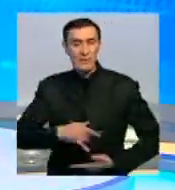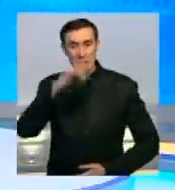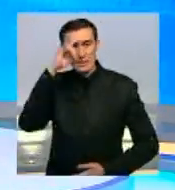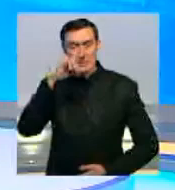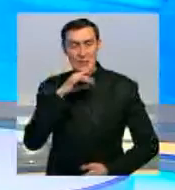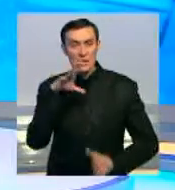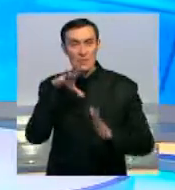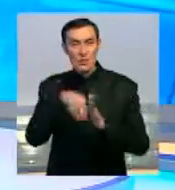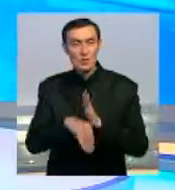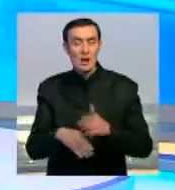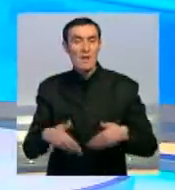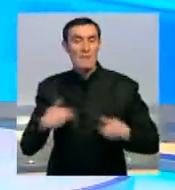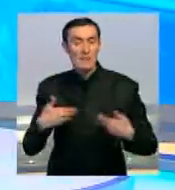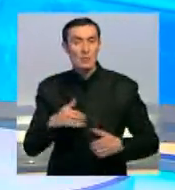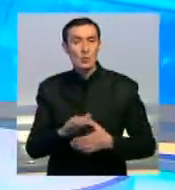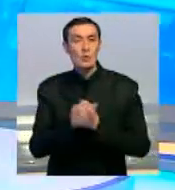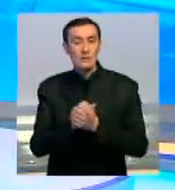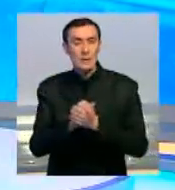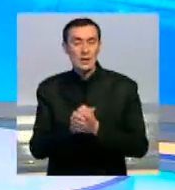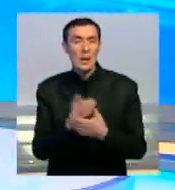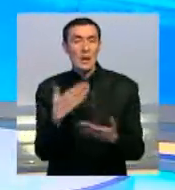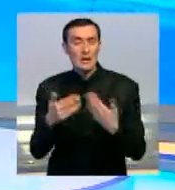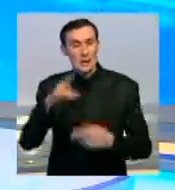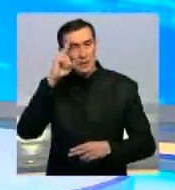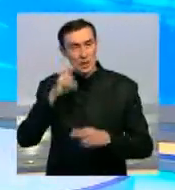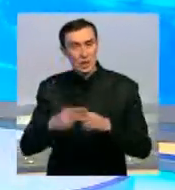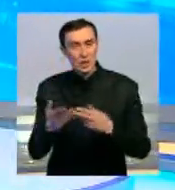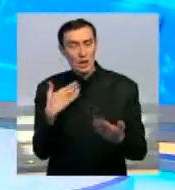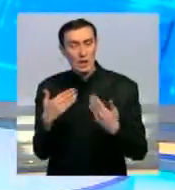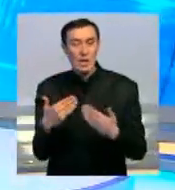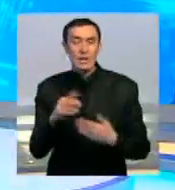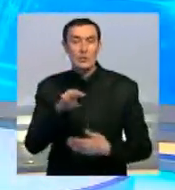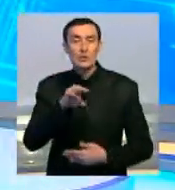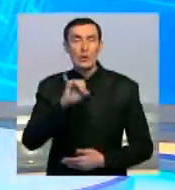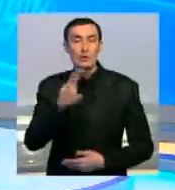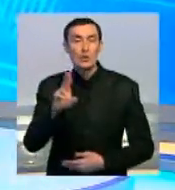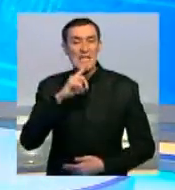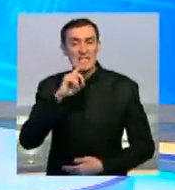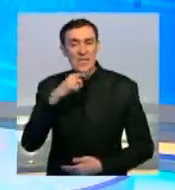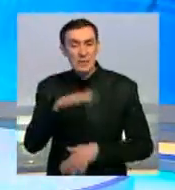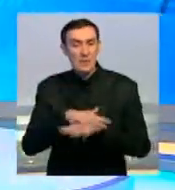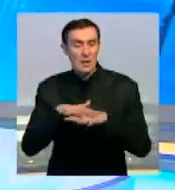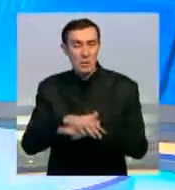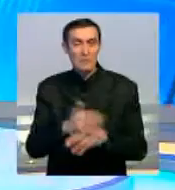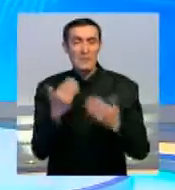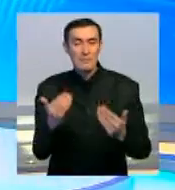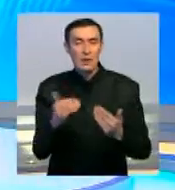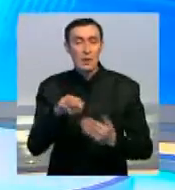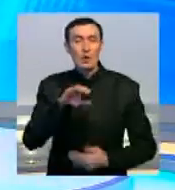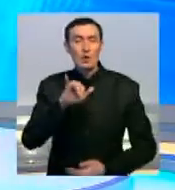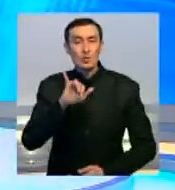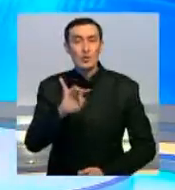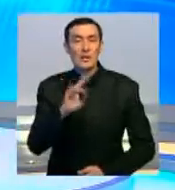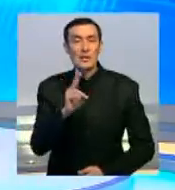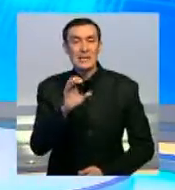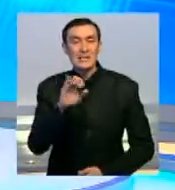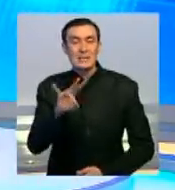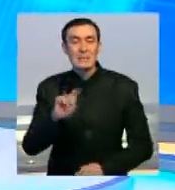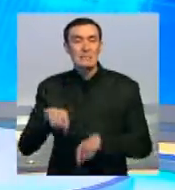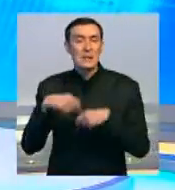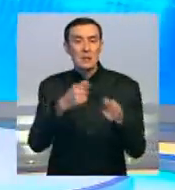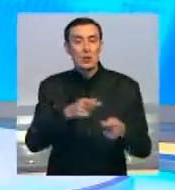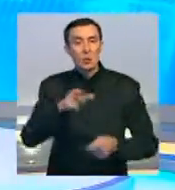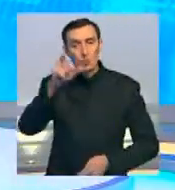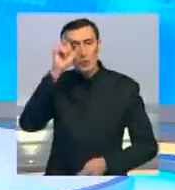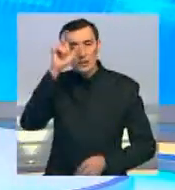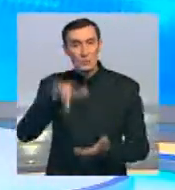Казахстане, и внес свою лепту в укрепление дружеских и братских отношений между тюркоязычными народами. Теперь Туркестан передал символы столицы